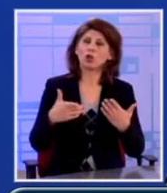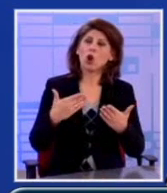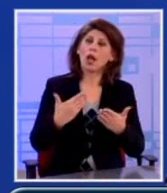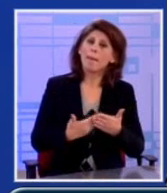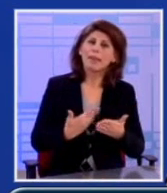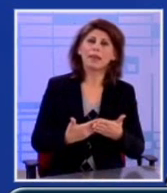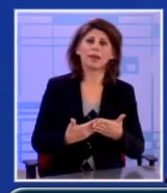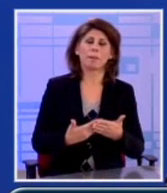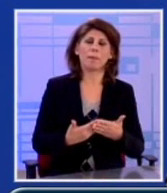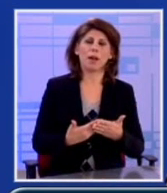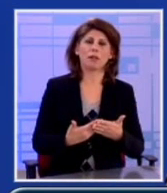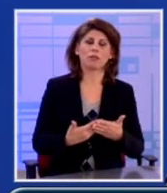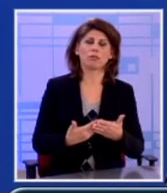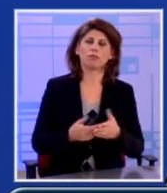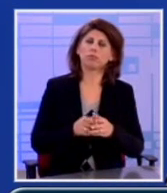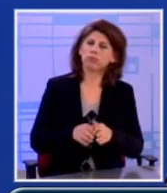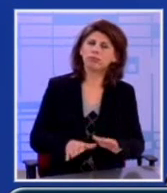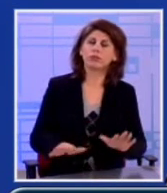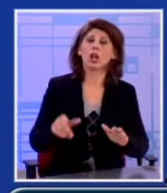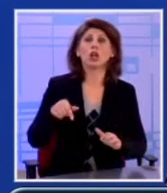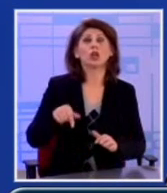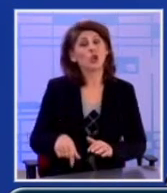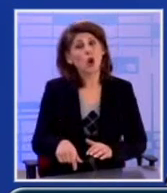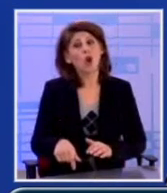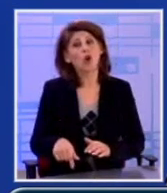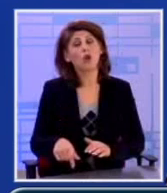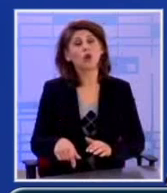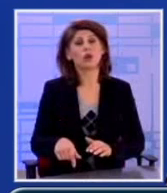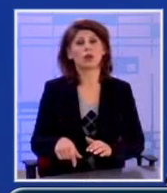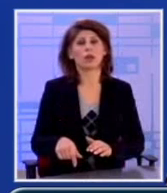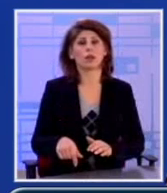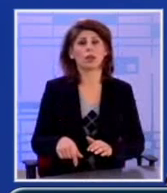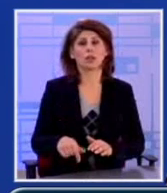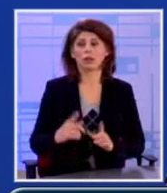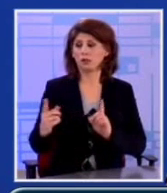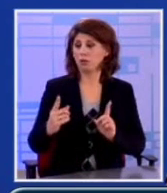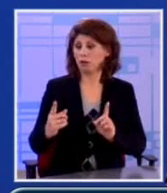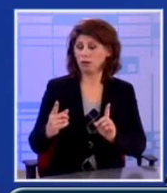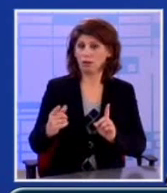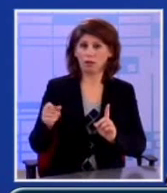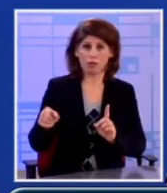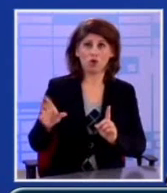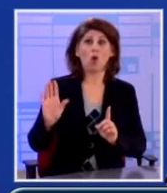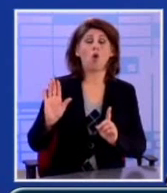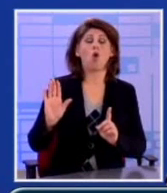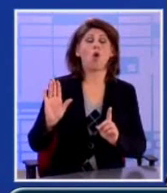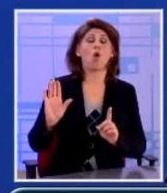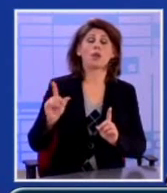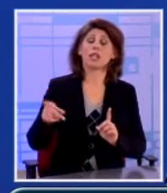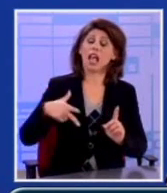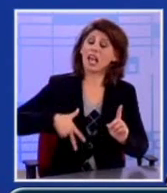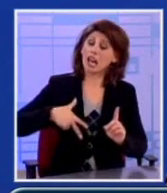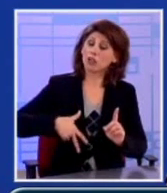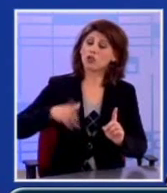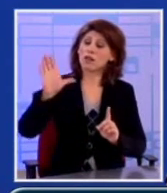που προωθείται ότι τώρα πια ο αντισυμβαλλόμενός σου είναι άλλος. Είναι τα κράτη, είναι η Ευρωπαϊκή